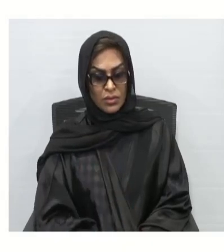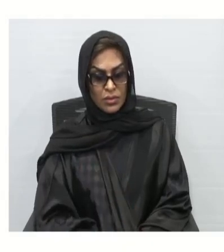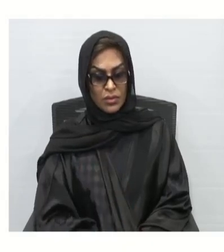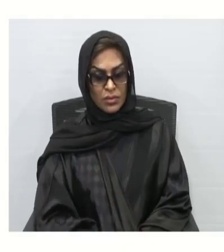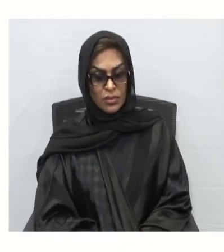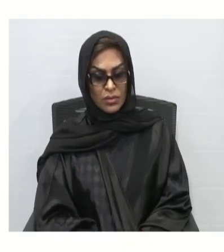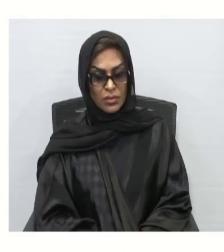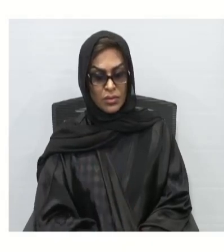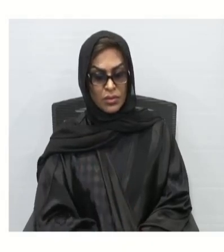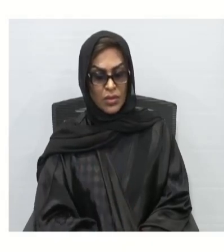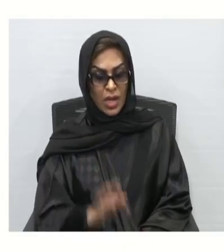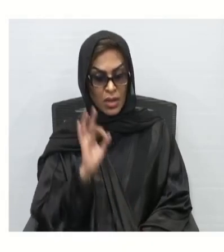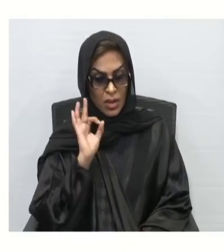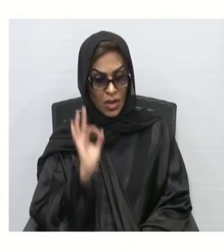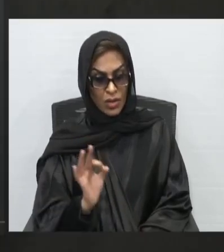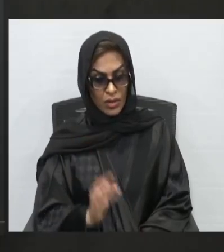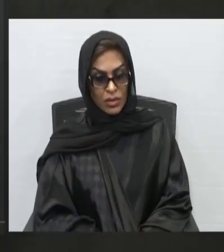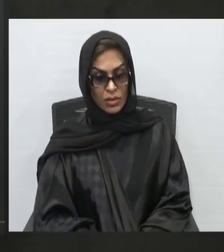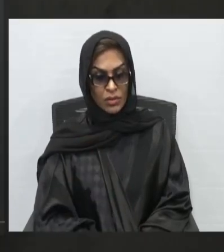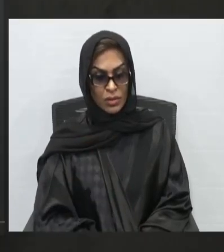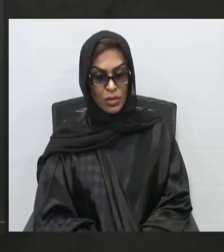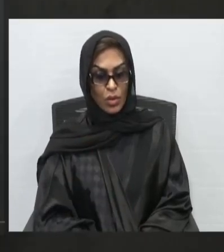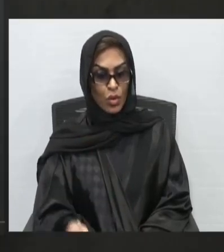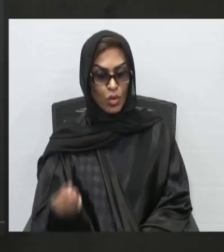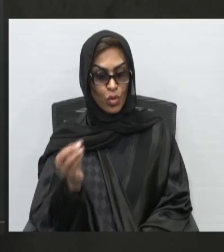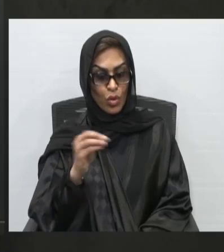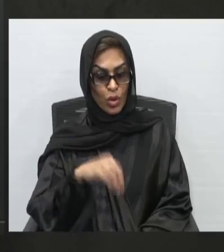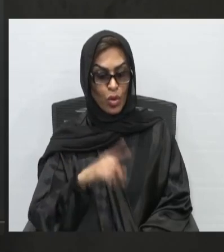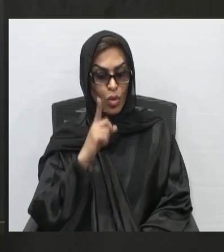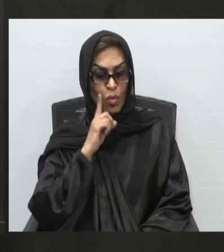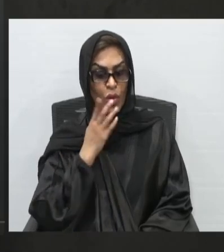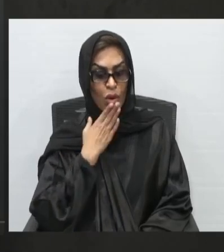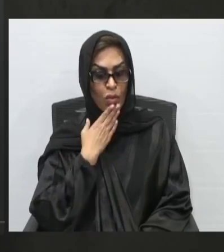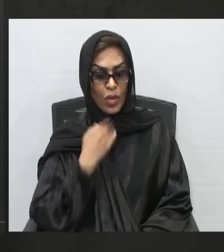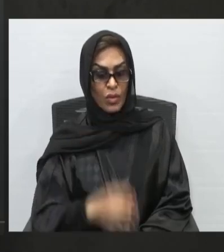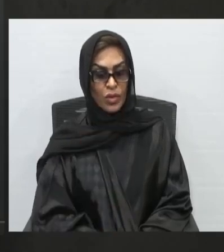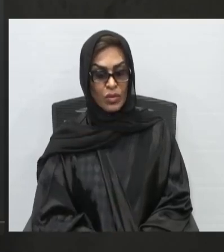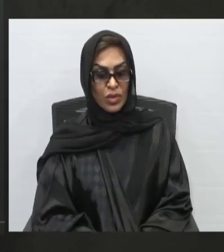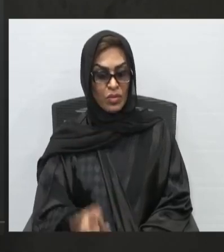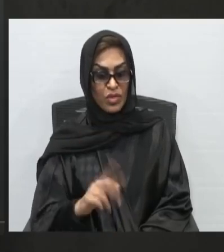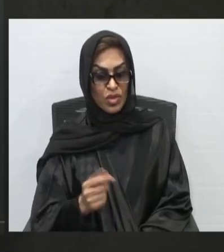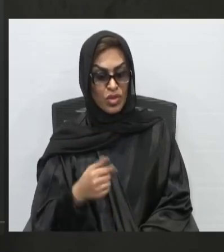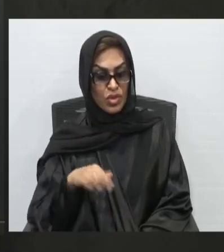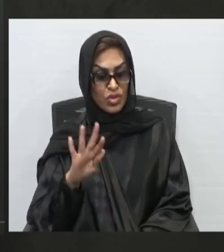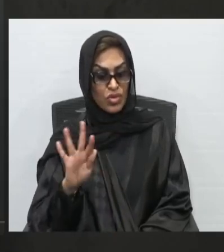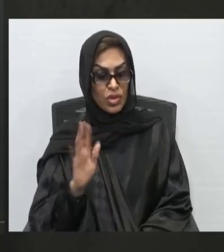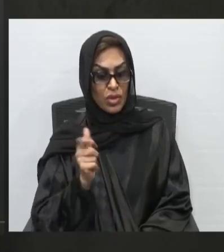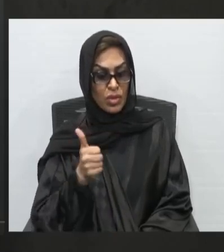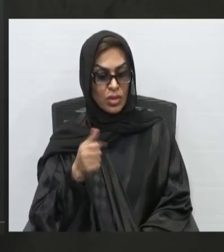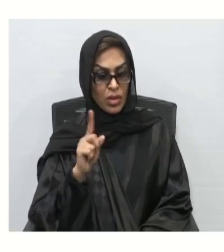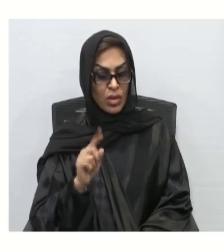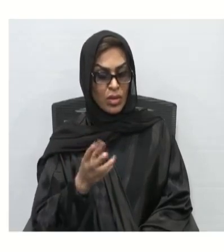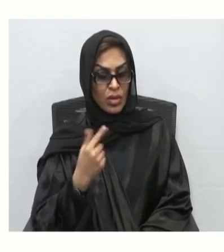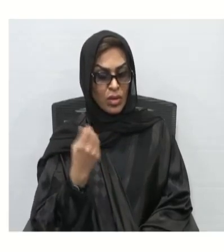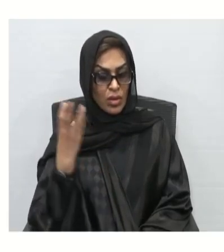اولا يجب عليك اهميه الرجوع لوالديك قبل البدء باجراءات الشراء